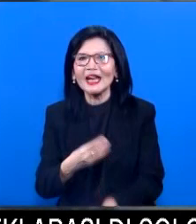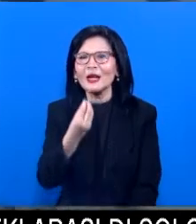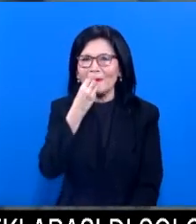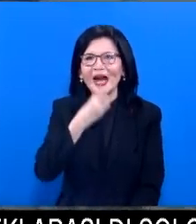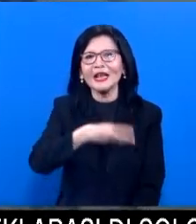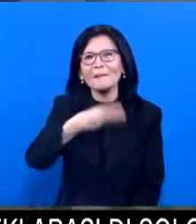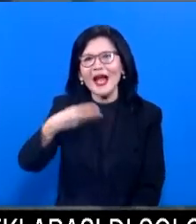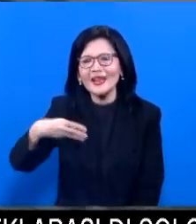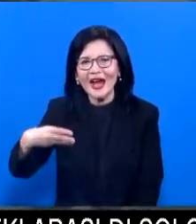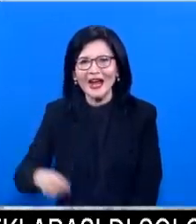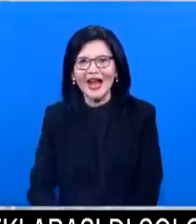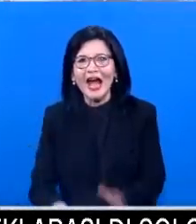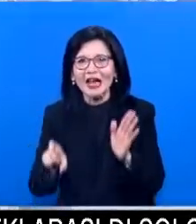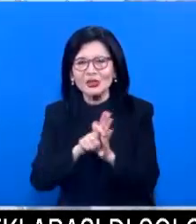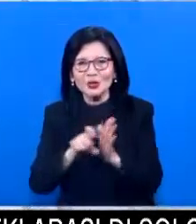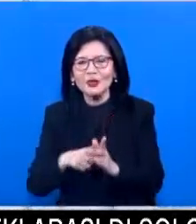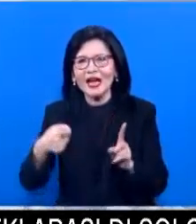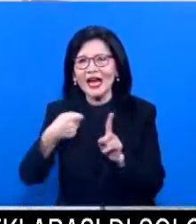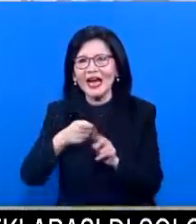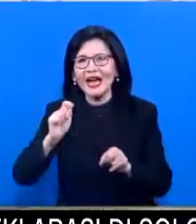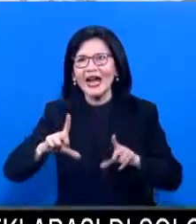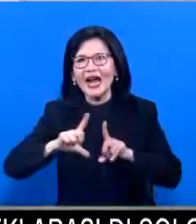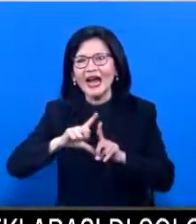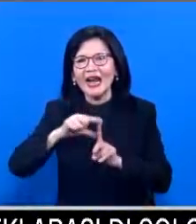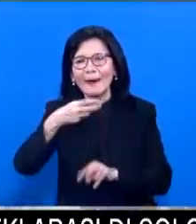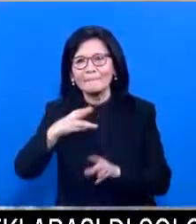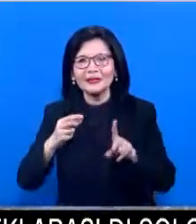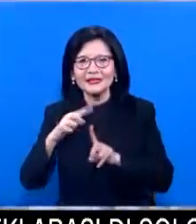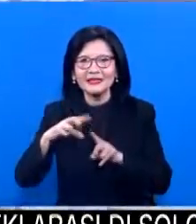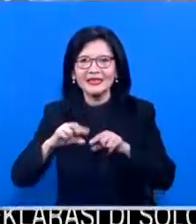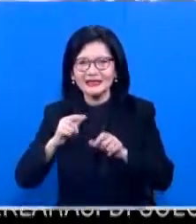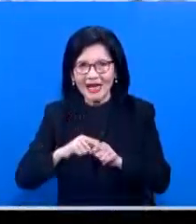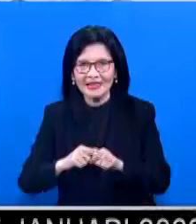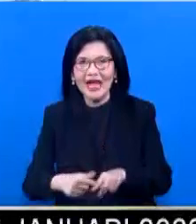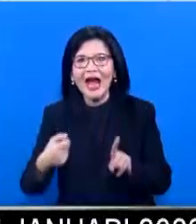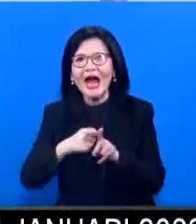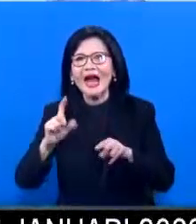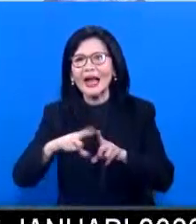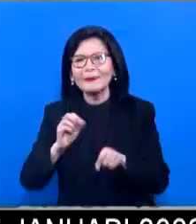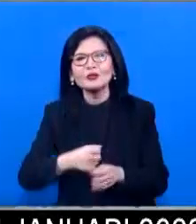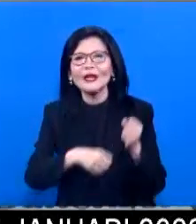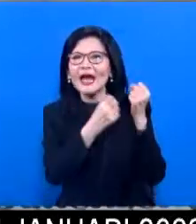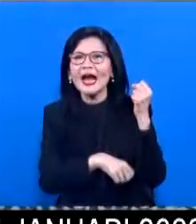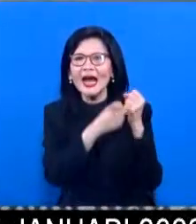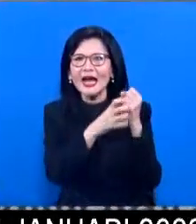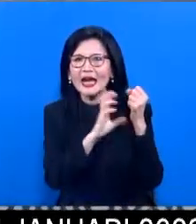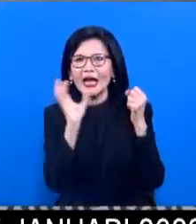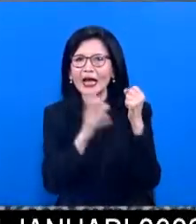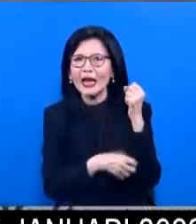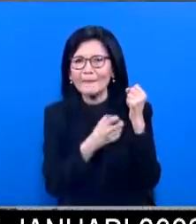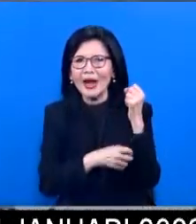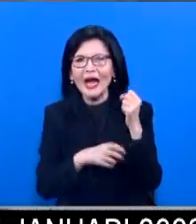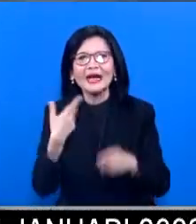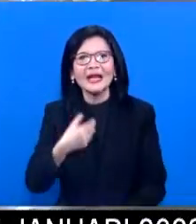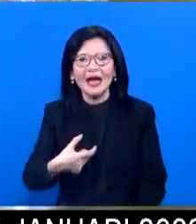Belanda. Seperti klaper tart misalnya. Dalam bahasa Belanda, klaper berarti kelapa, sementara tart berarti